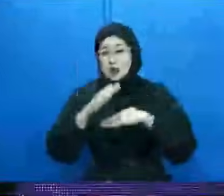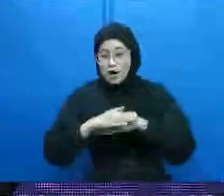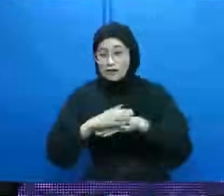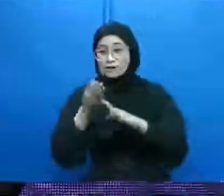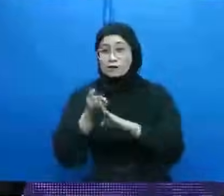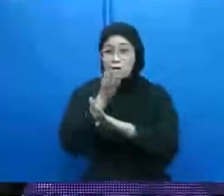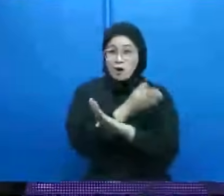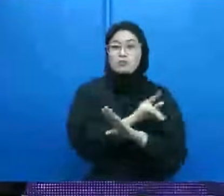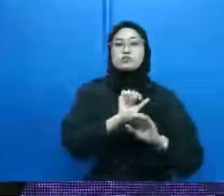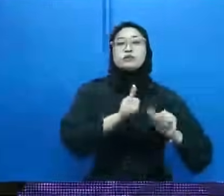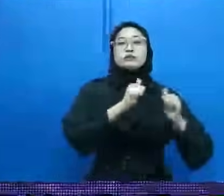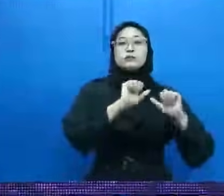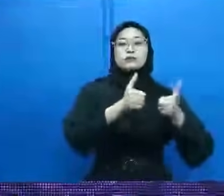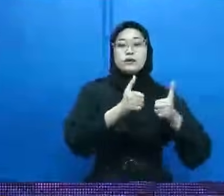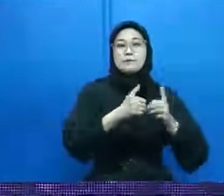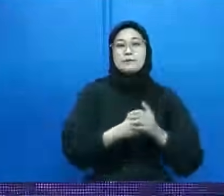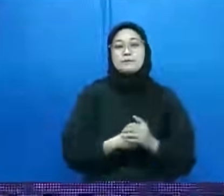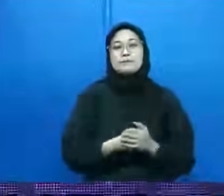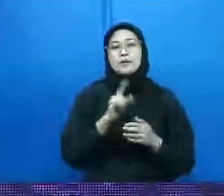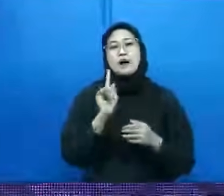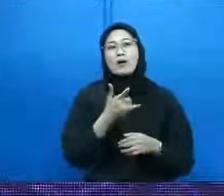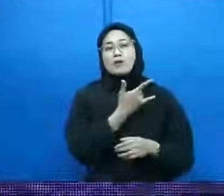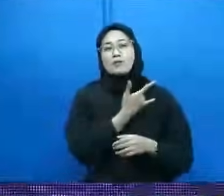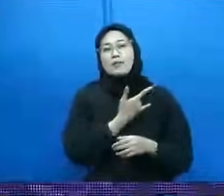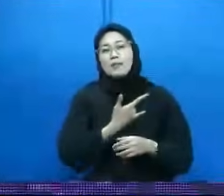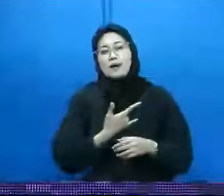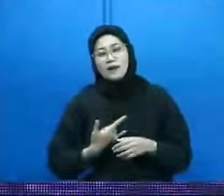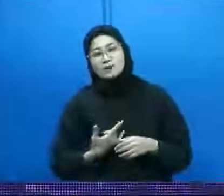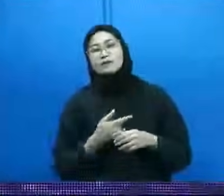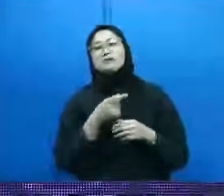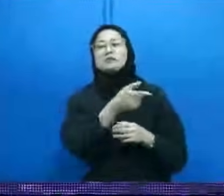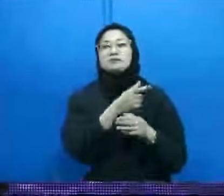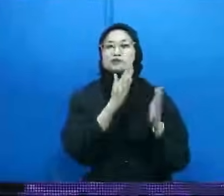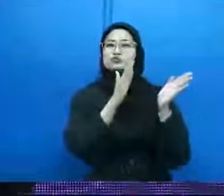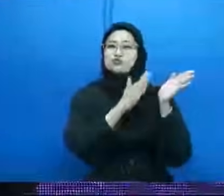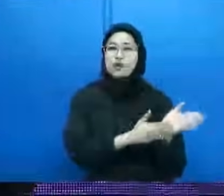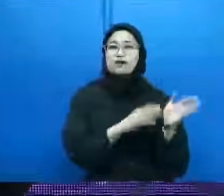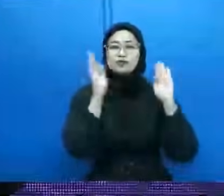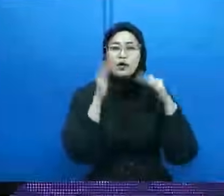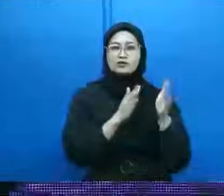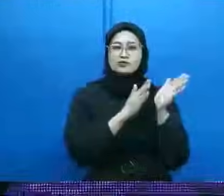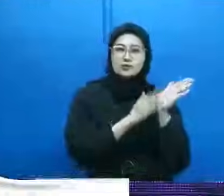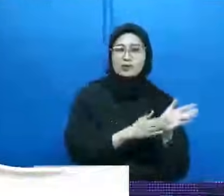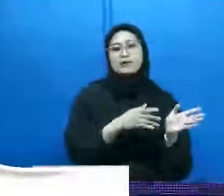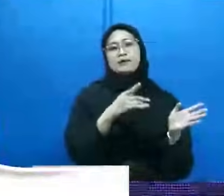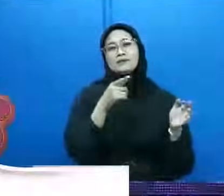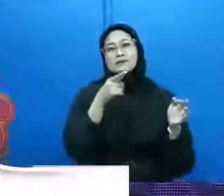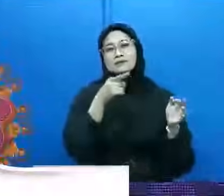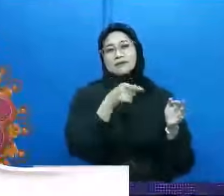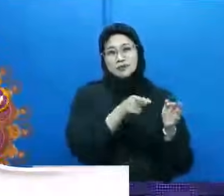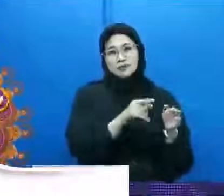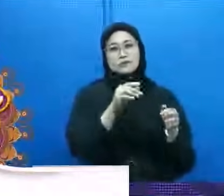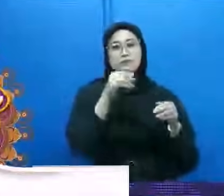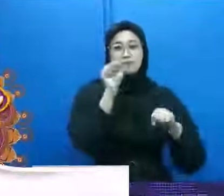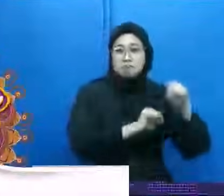naik. Tapi kalau sedang malas, jangankan sunnah, fardu terlambat. Subuh terlambat. Zuhur terlambat.